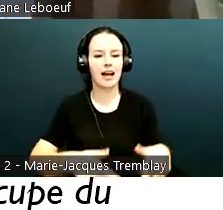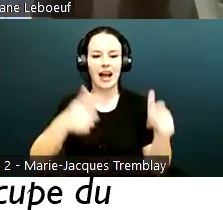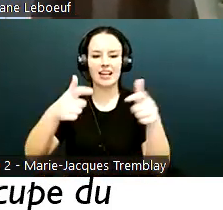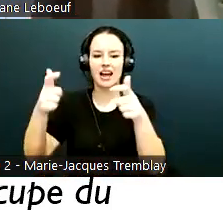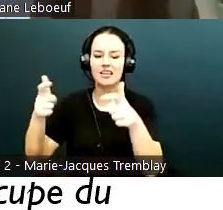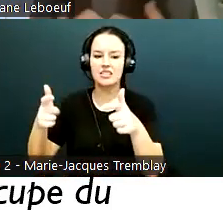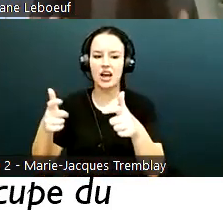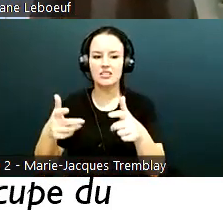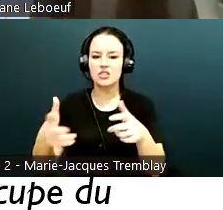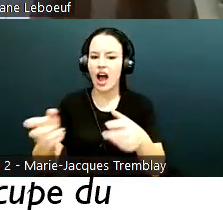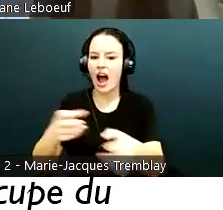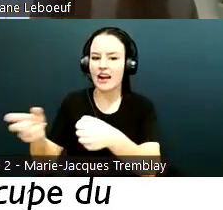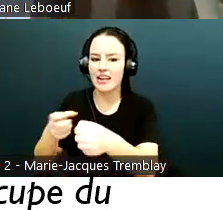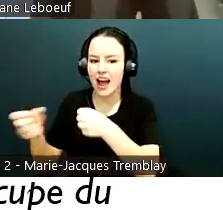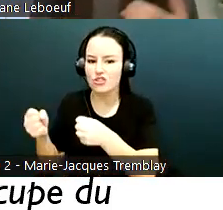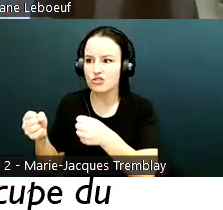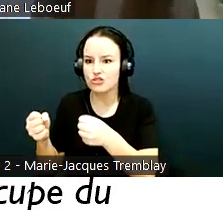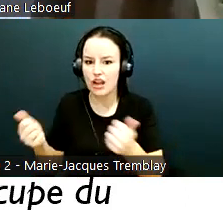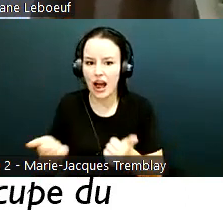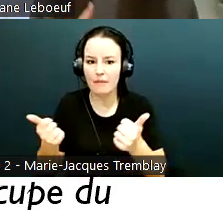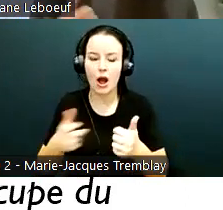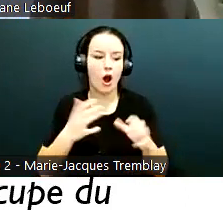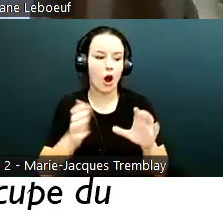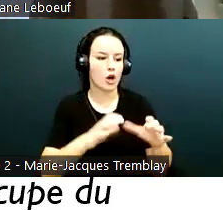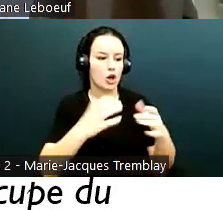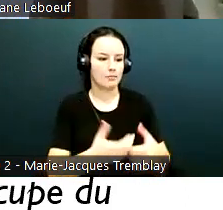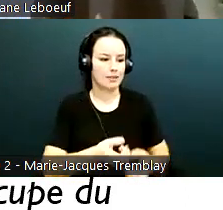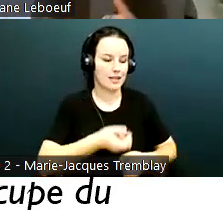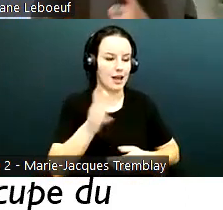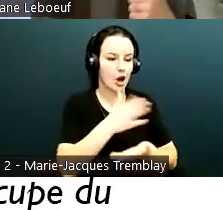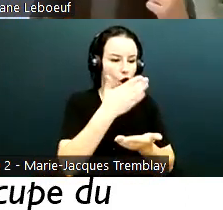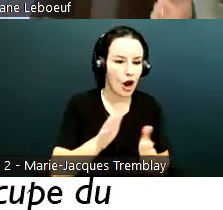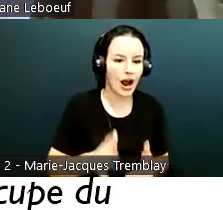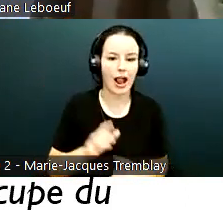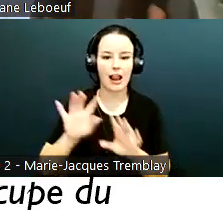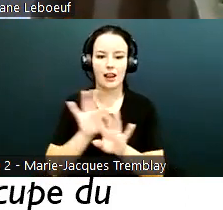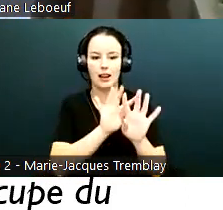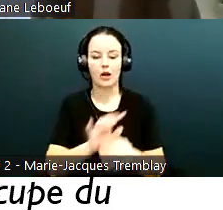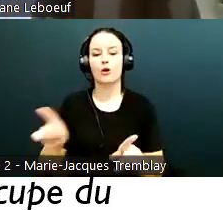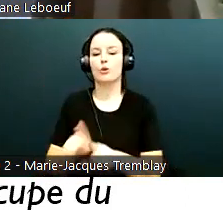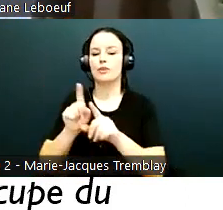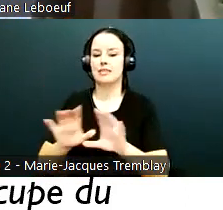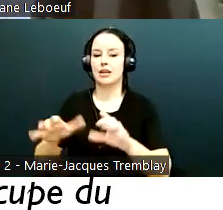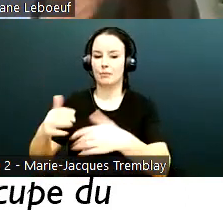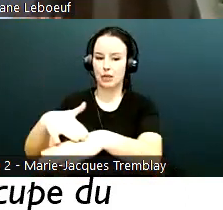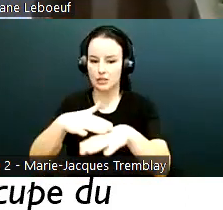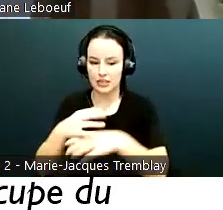toutes sortes de choses. Il faut le souligner, ça aussi. Il y a le comité de la chorale, le comité consultatif des résidents, il y a un groupe qui s'occupe de